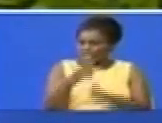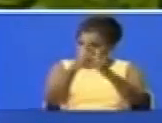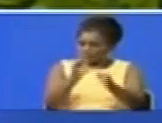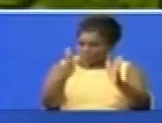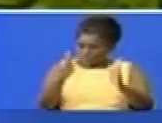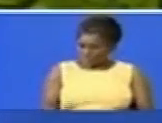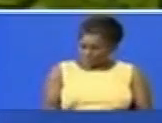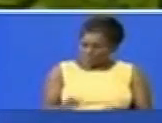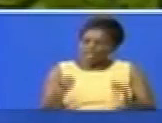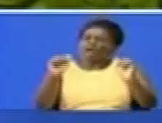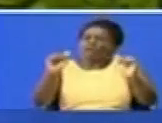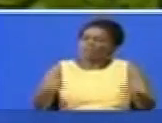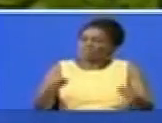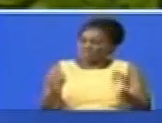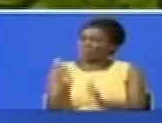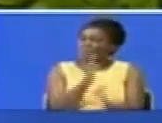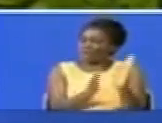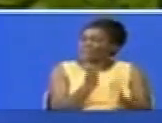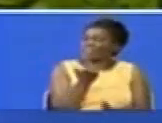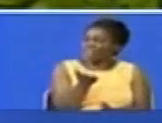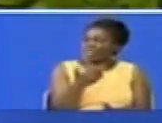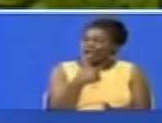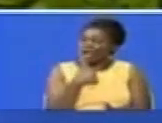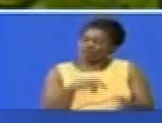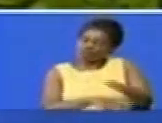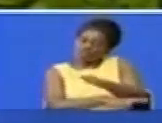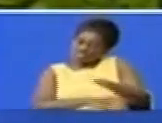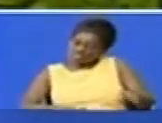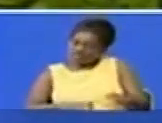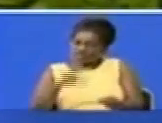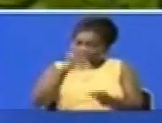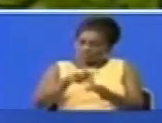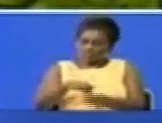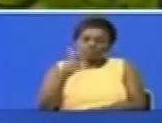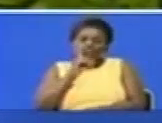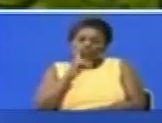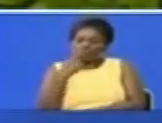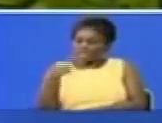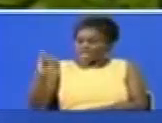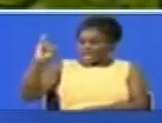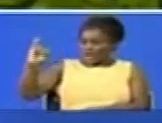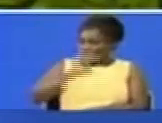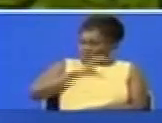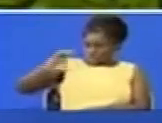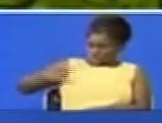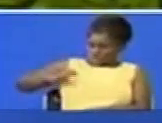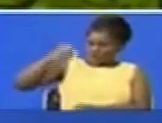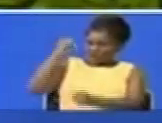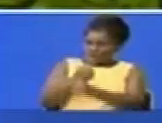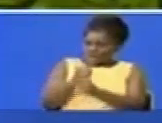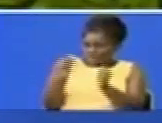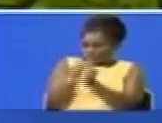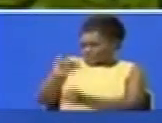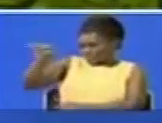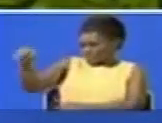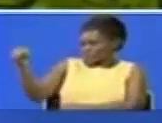kwamba huenda kuna njama ya kuiba kura hapo kesho, ambapo wanadai kwamba IEBC inashirikiana na upande wa